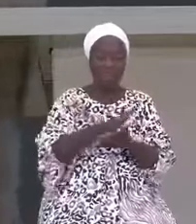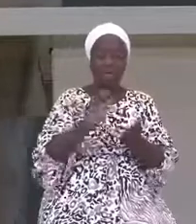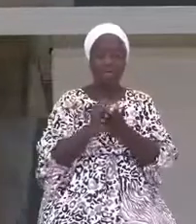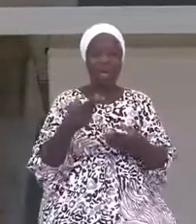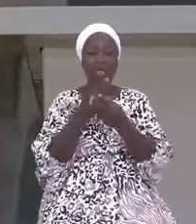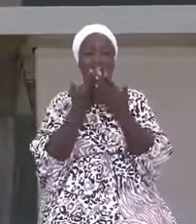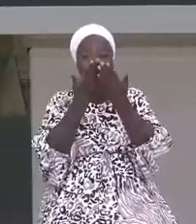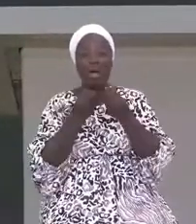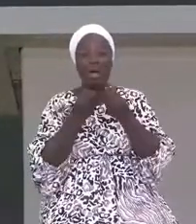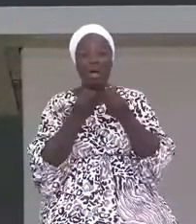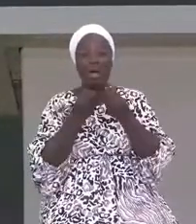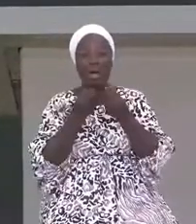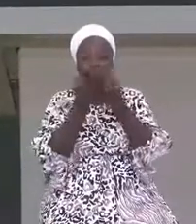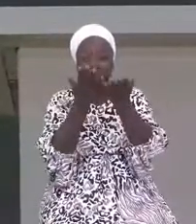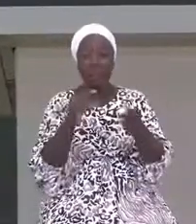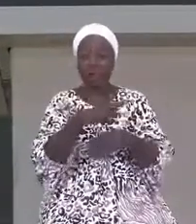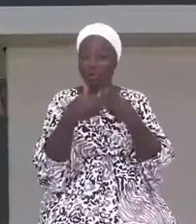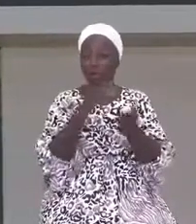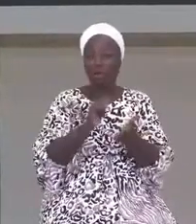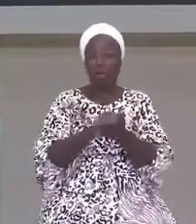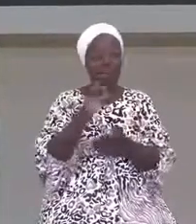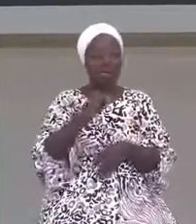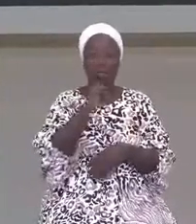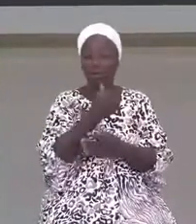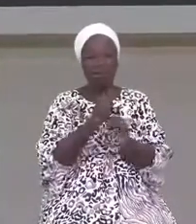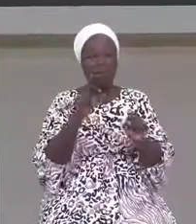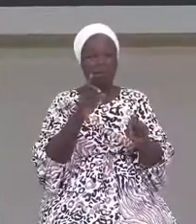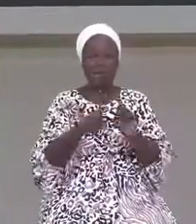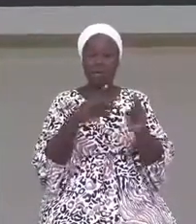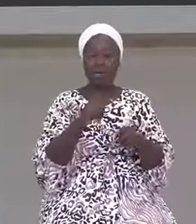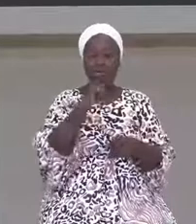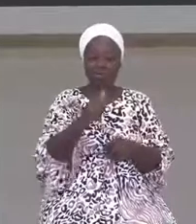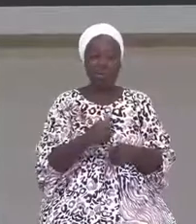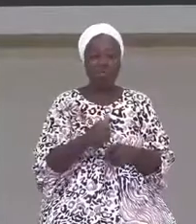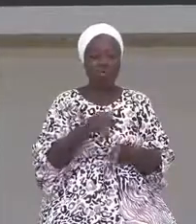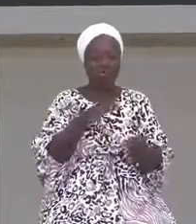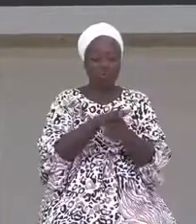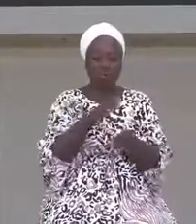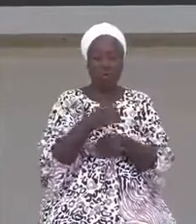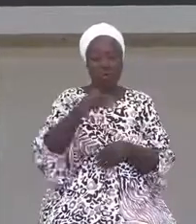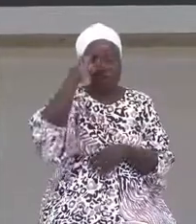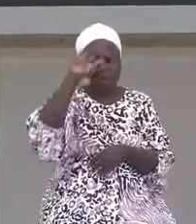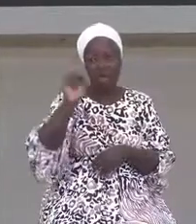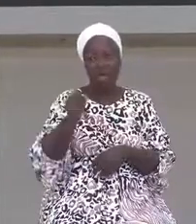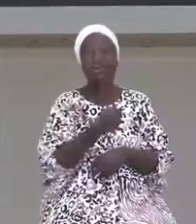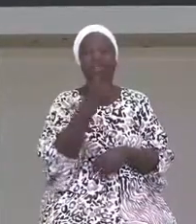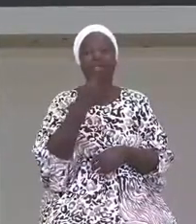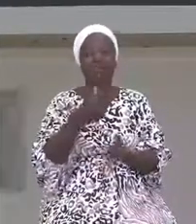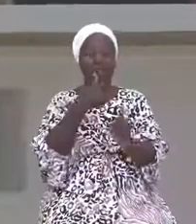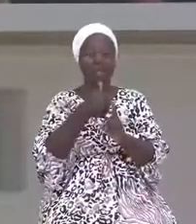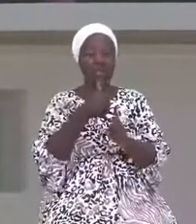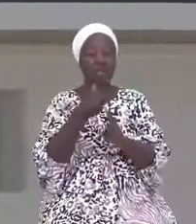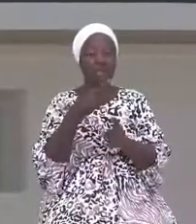tout cela ne peut pas sauver l'insuffisance pour de la justice de soi de l'homme Esaïe